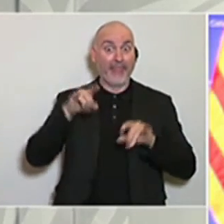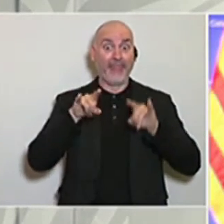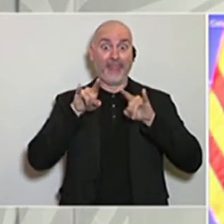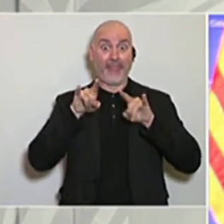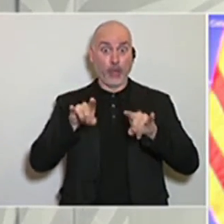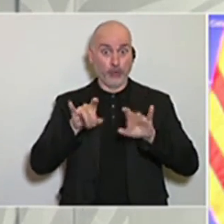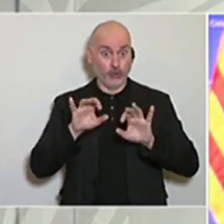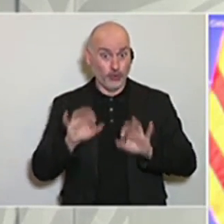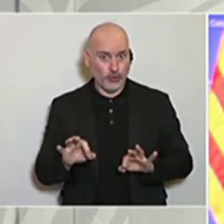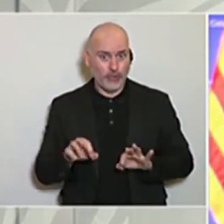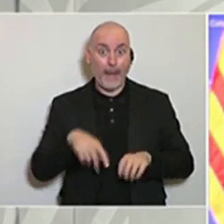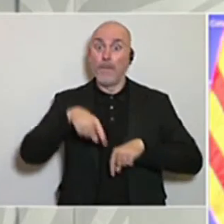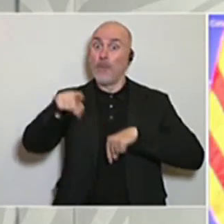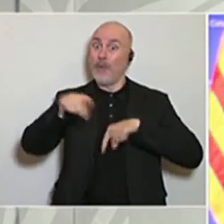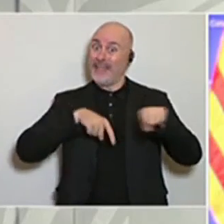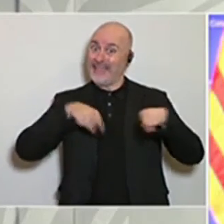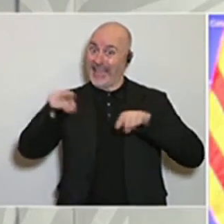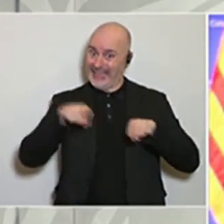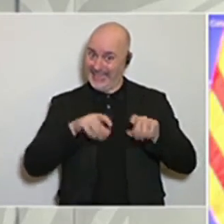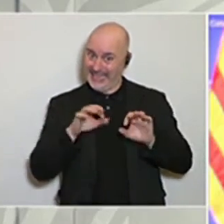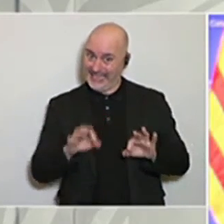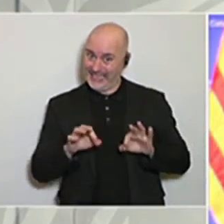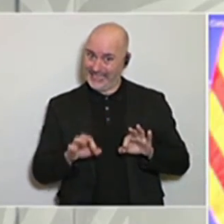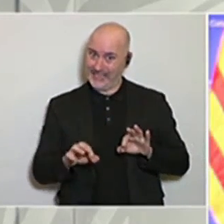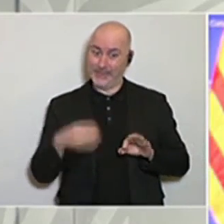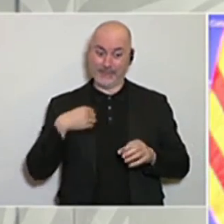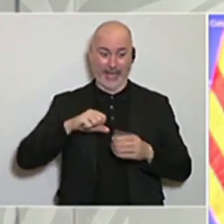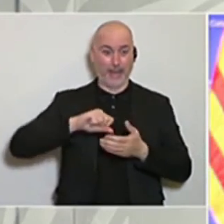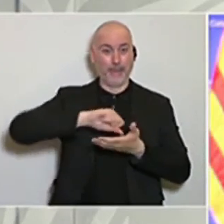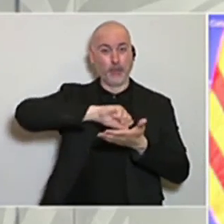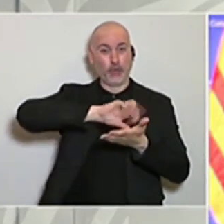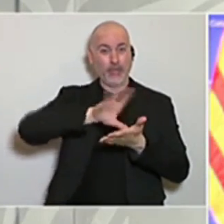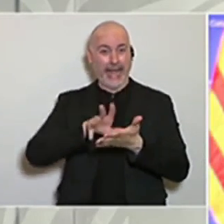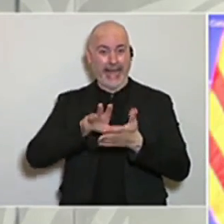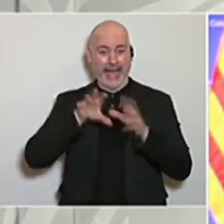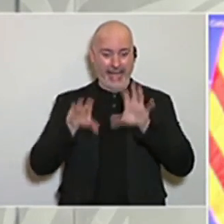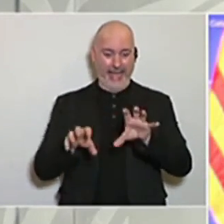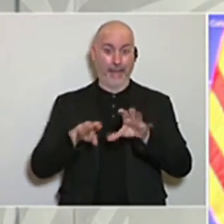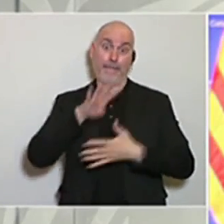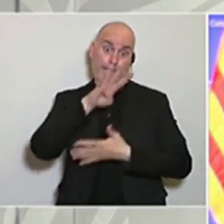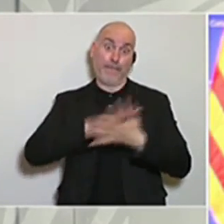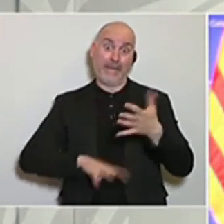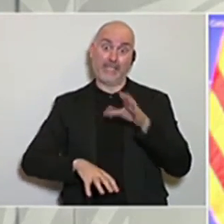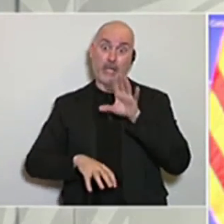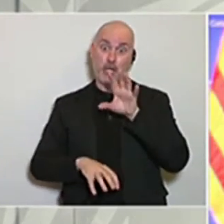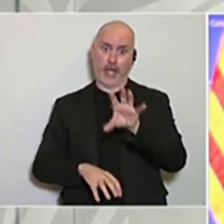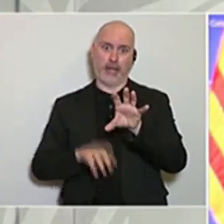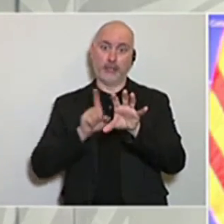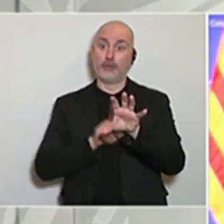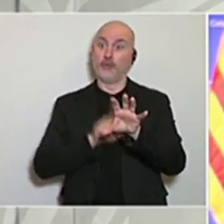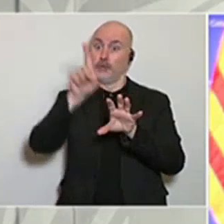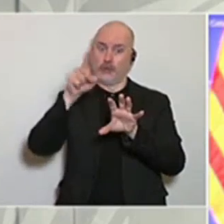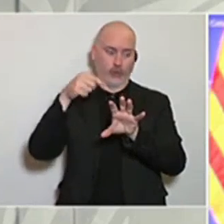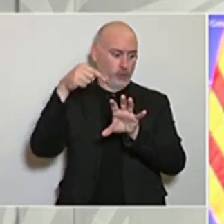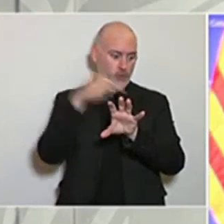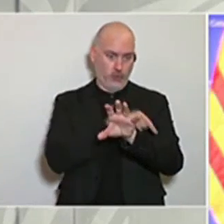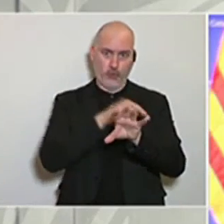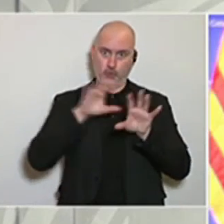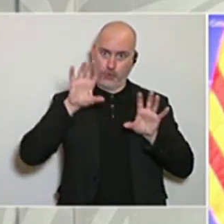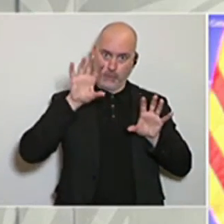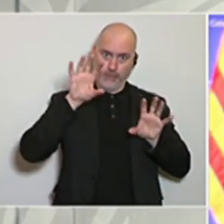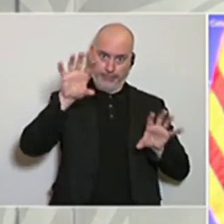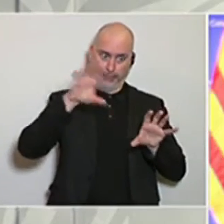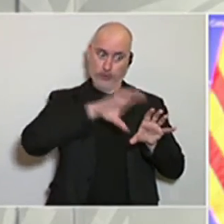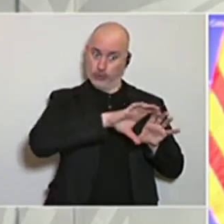vinent aquesta mobilitat entre aquesta àrea metropolitana, entre aquesta ciutat de Barcelona i la zona metropolitana nord i la